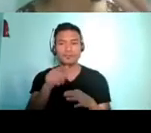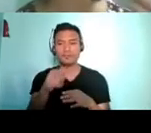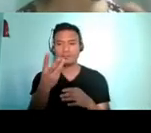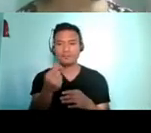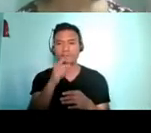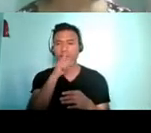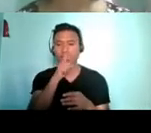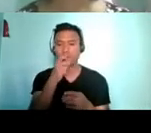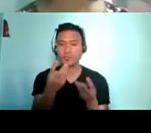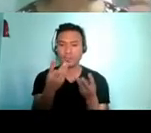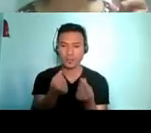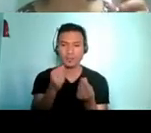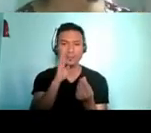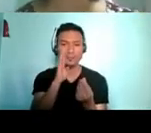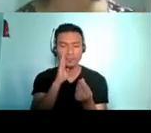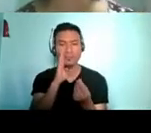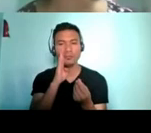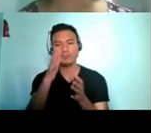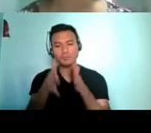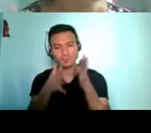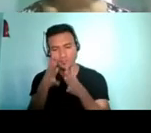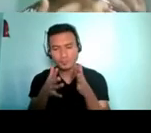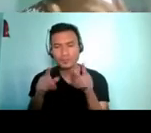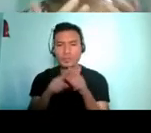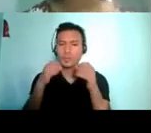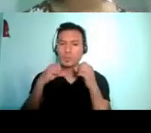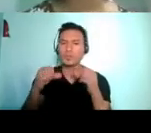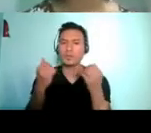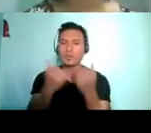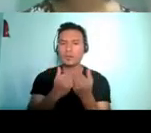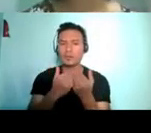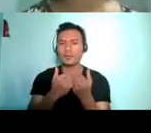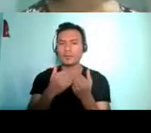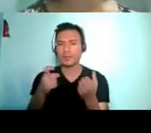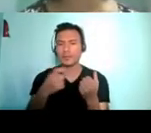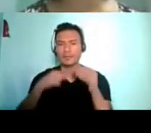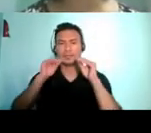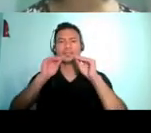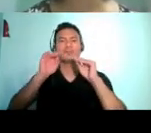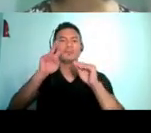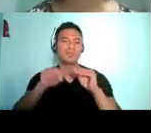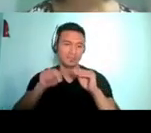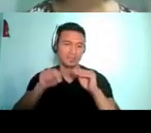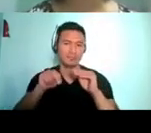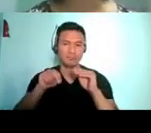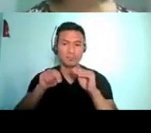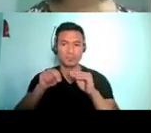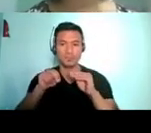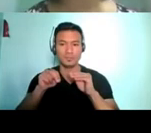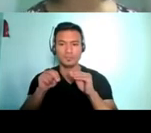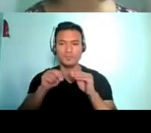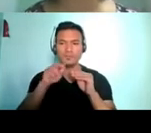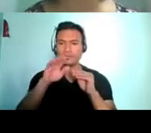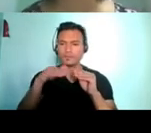युजहरू, के अरे, ल्याङ्ग्वेजहरू, साइनहरू पनि प्रयोग गर्दै गर्दै गर्नलाई चाहिँ हामीले सिकाउनु पर्यो, होइन? अनि